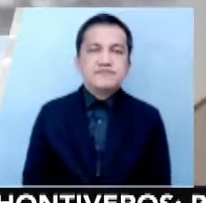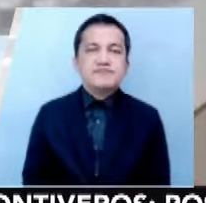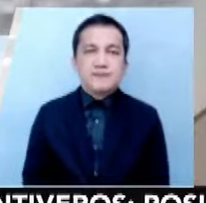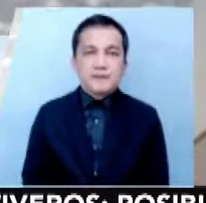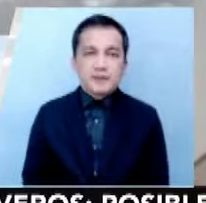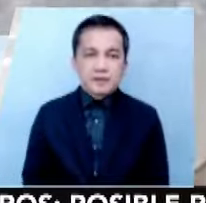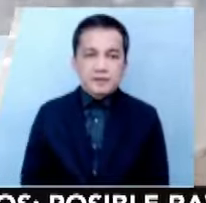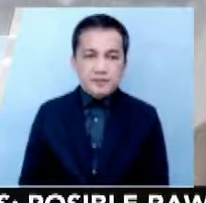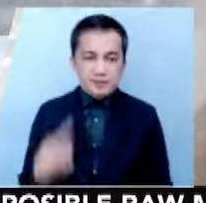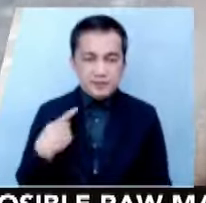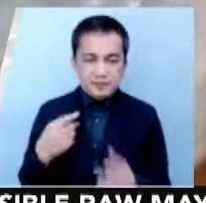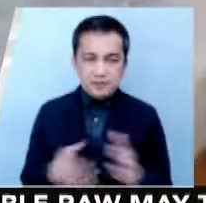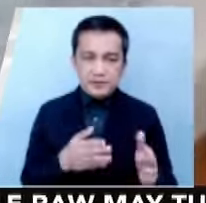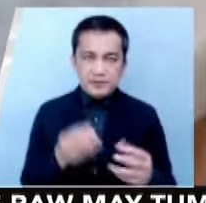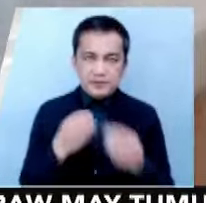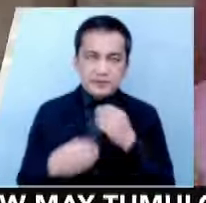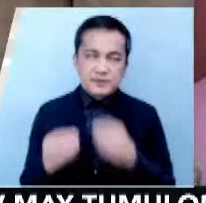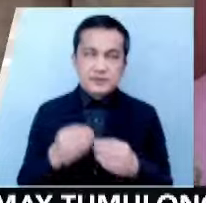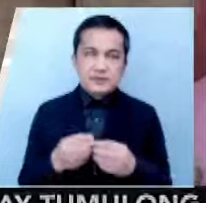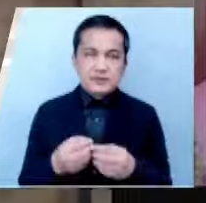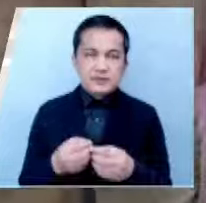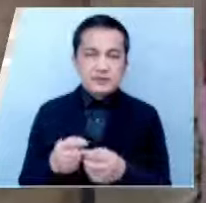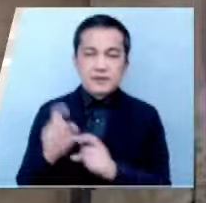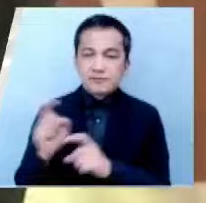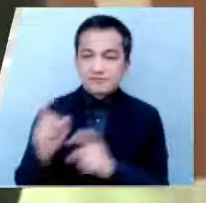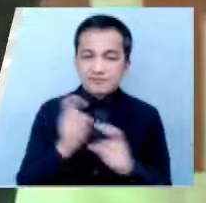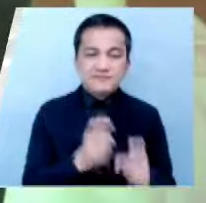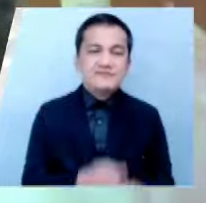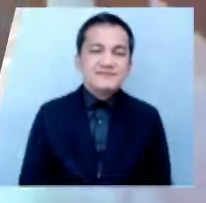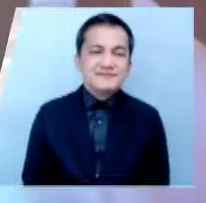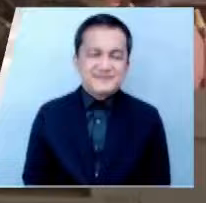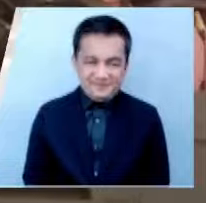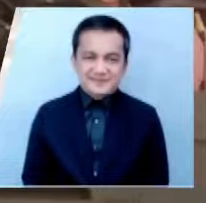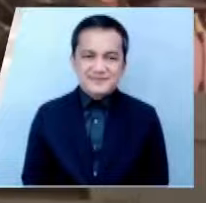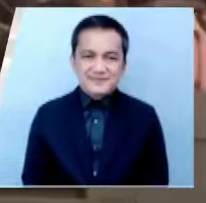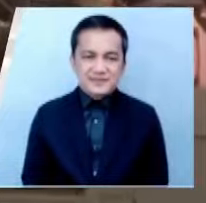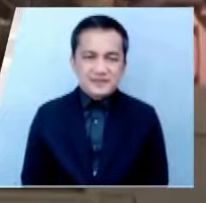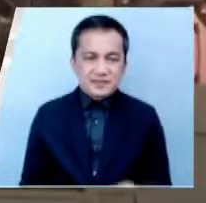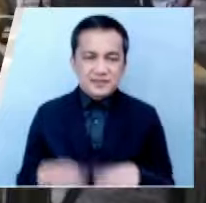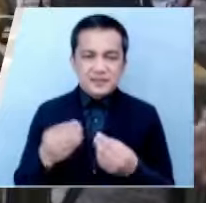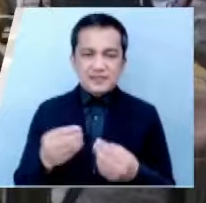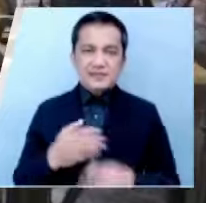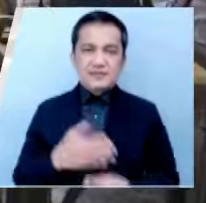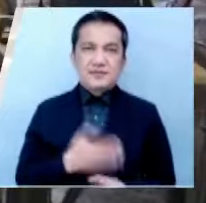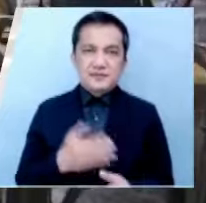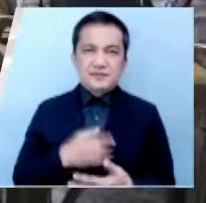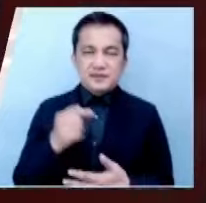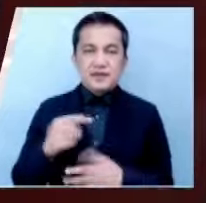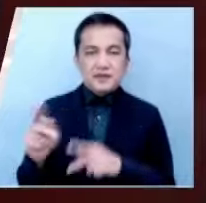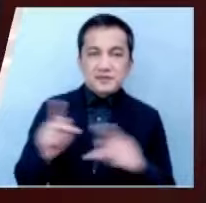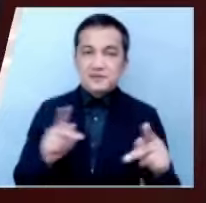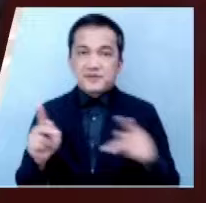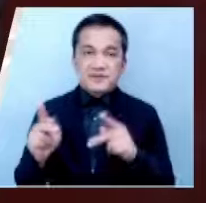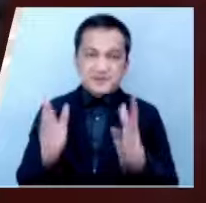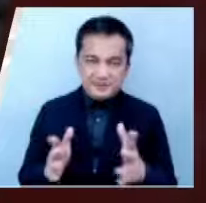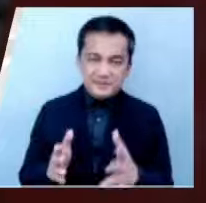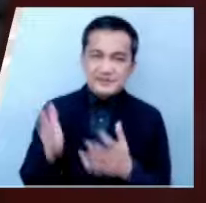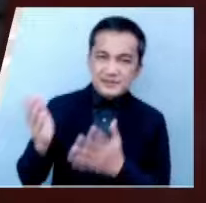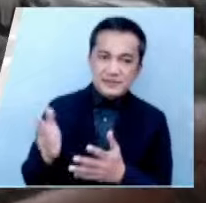at freebies. Habang nagbigay naman ng saya ang ilang performers, nakalikom po tayo